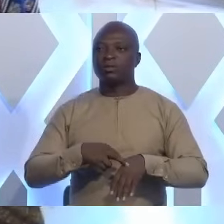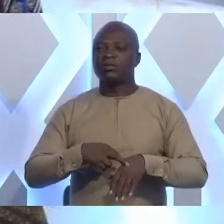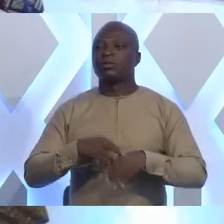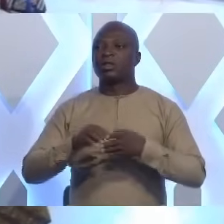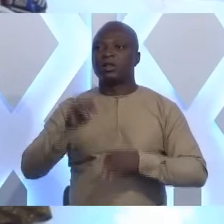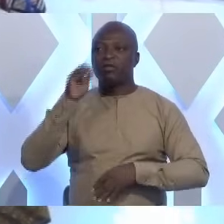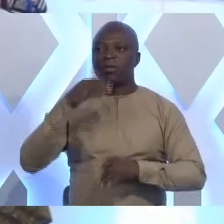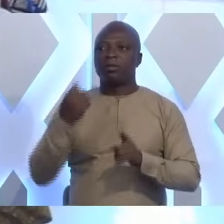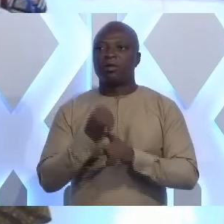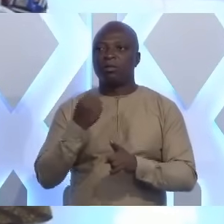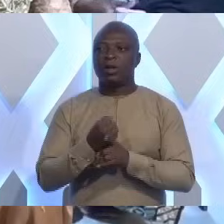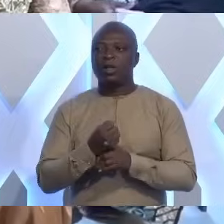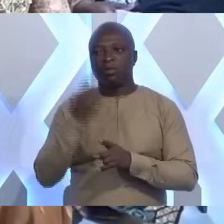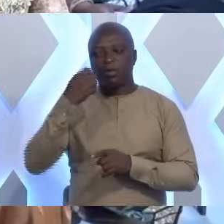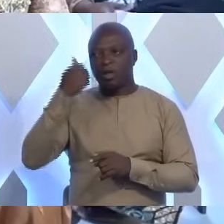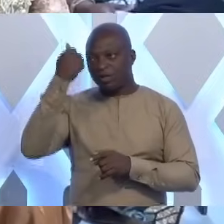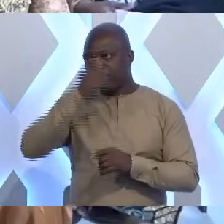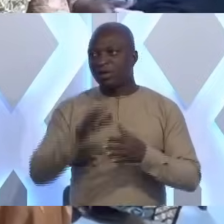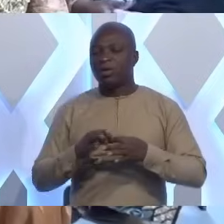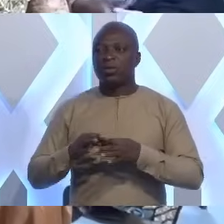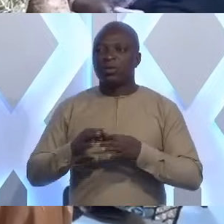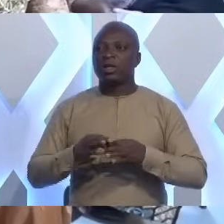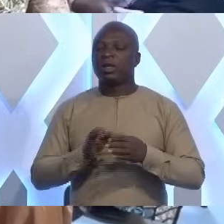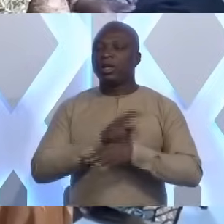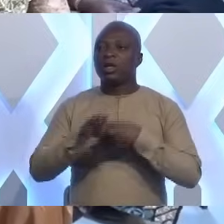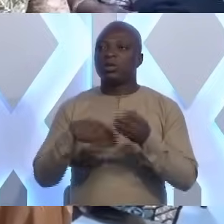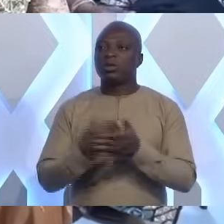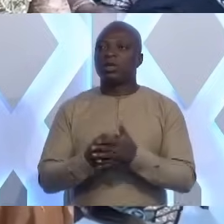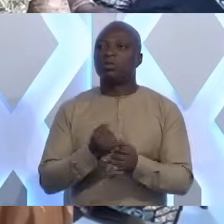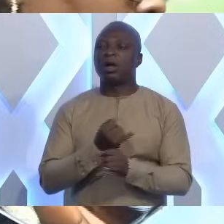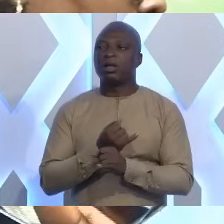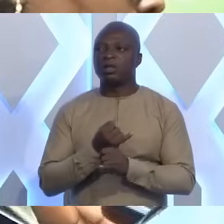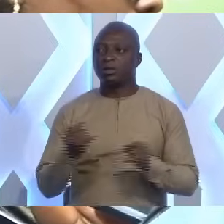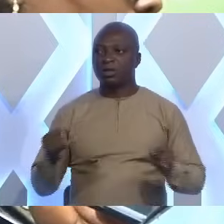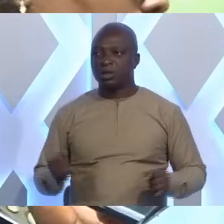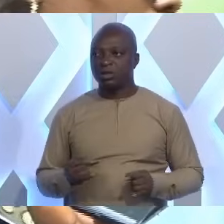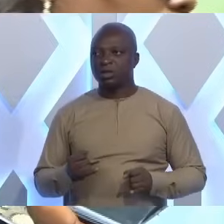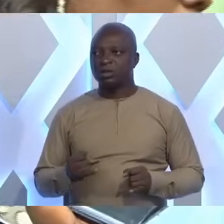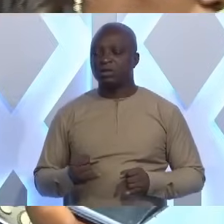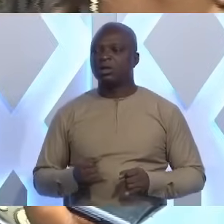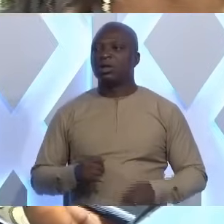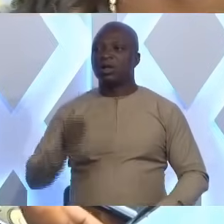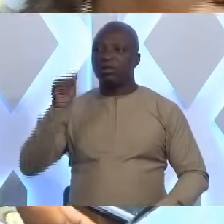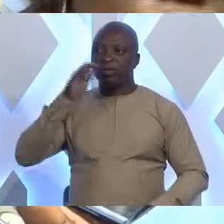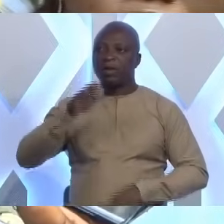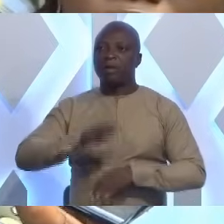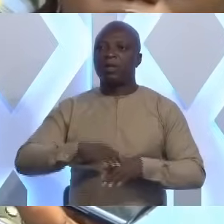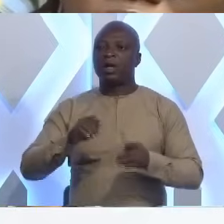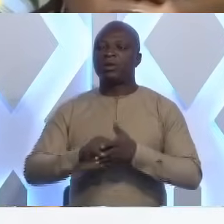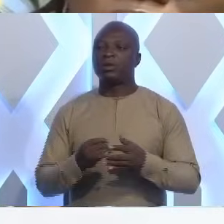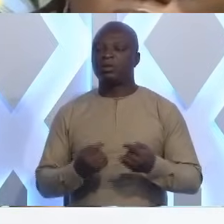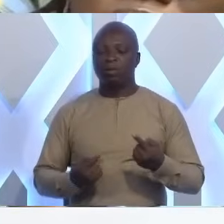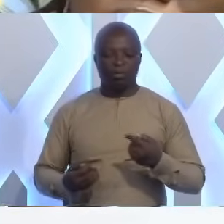femmes plaident pour une Afrique unie et totalement indépendante. Les Amazones appellent à une mobilisation